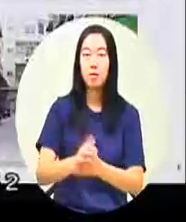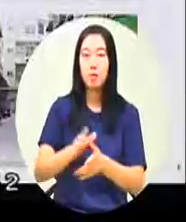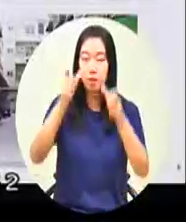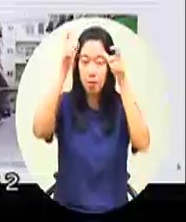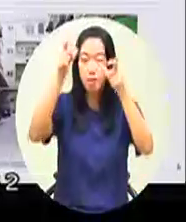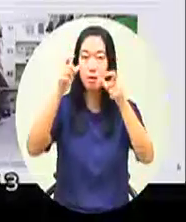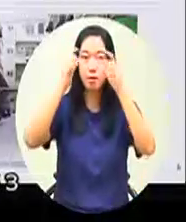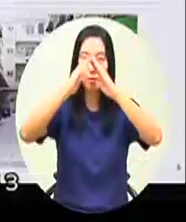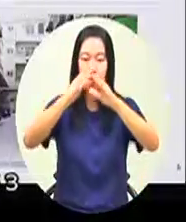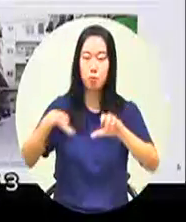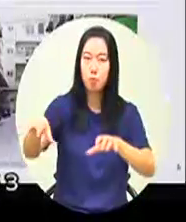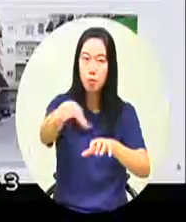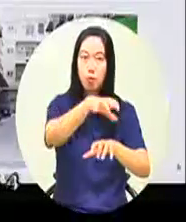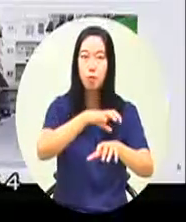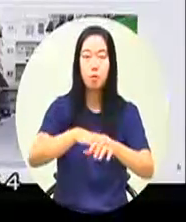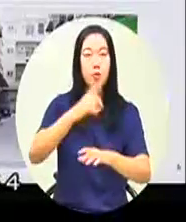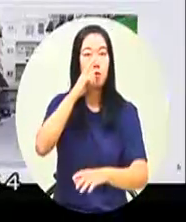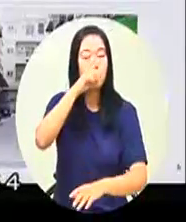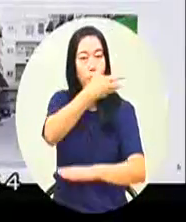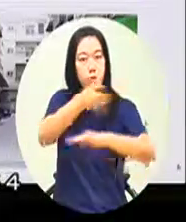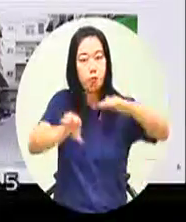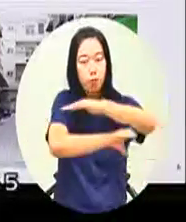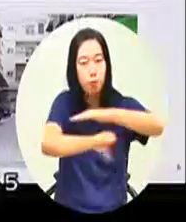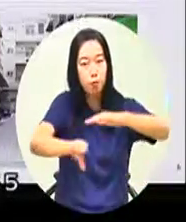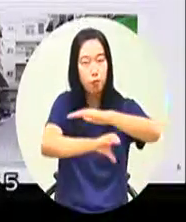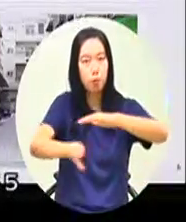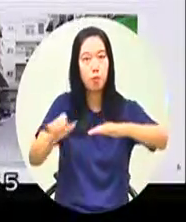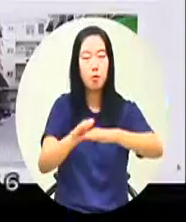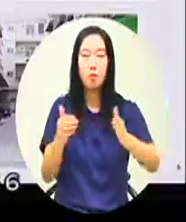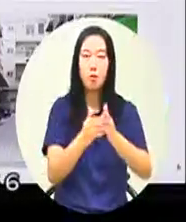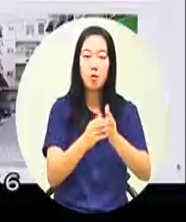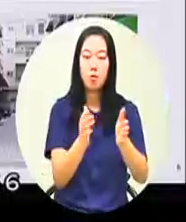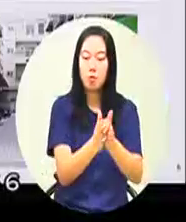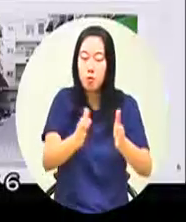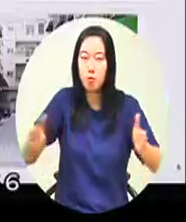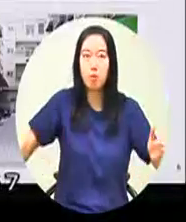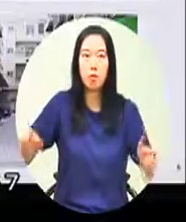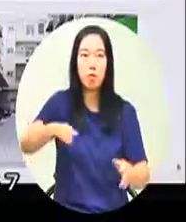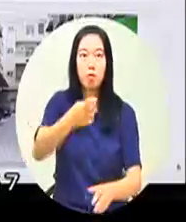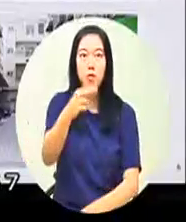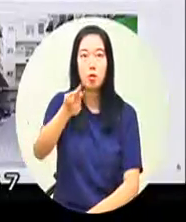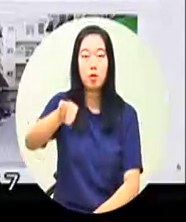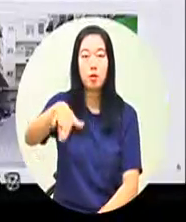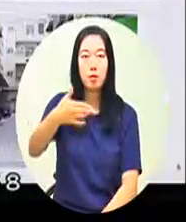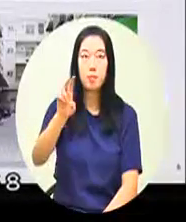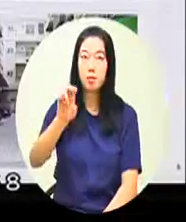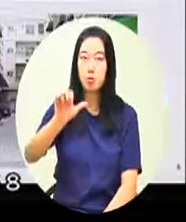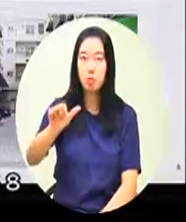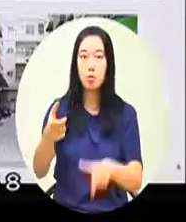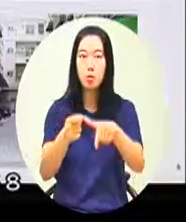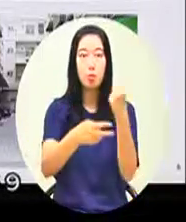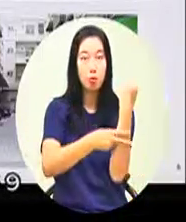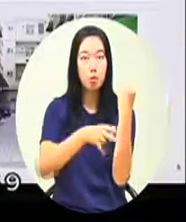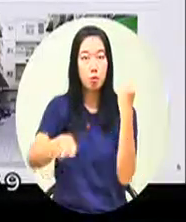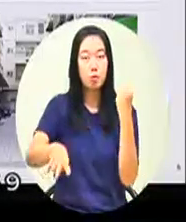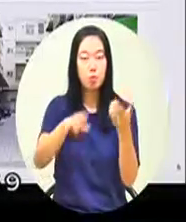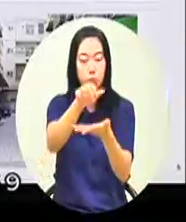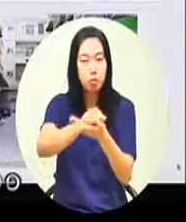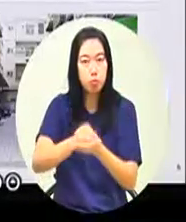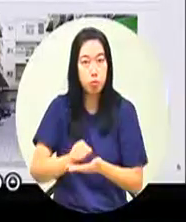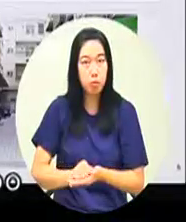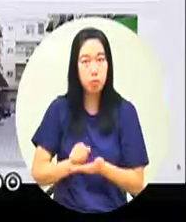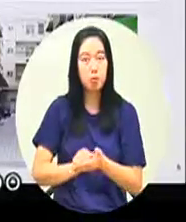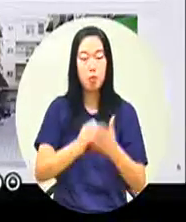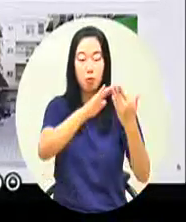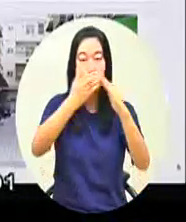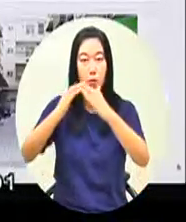管线已经完成1225公里。那目前在 那个统计最新的这个用户接管普及